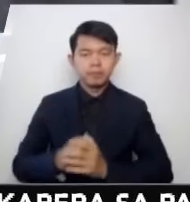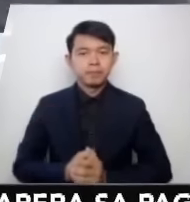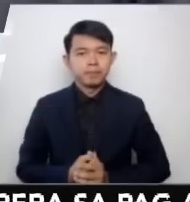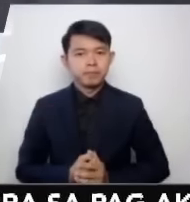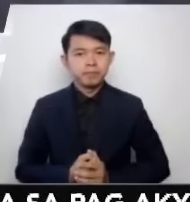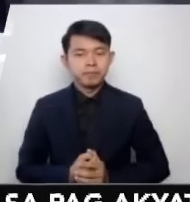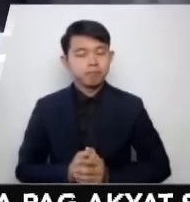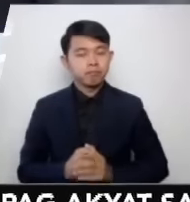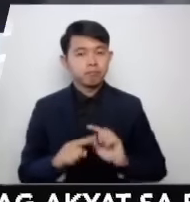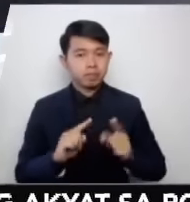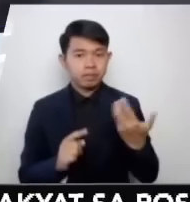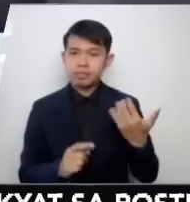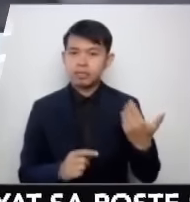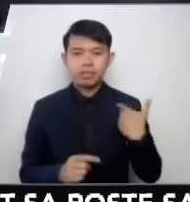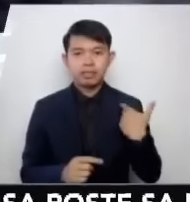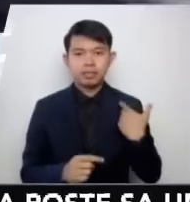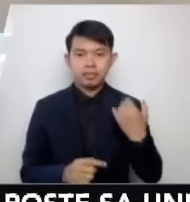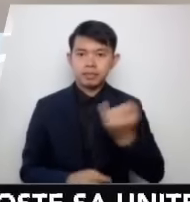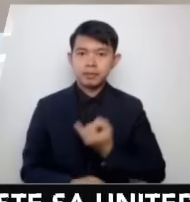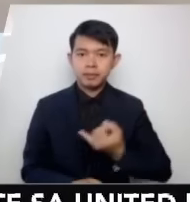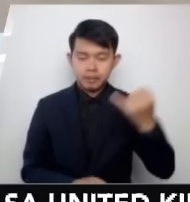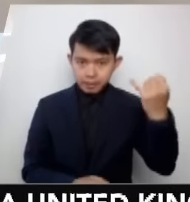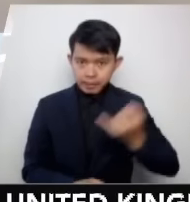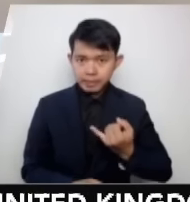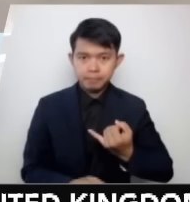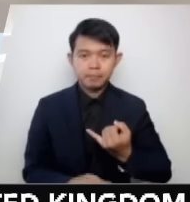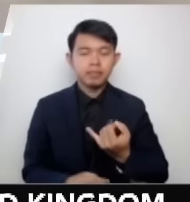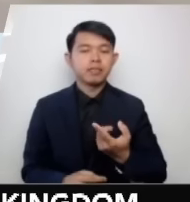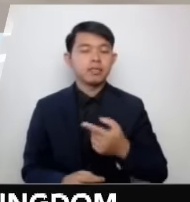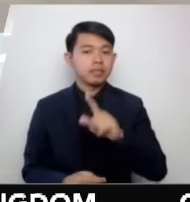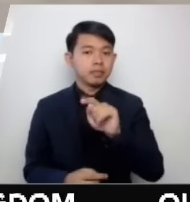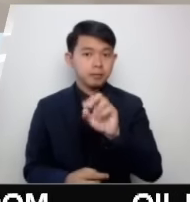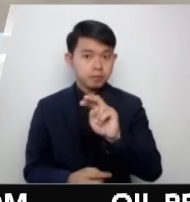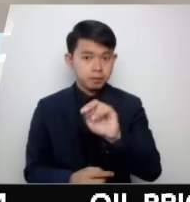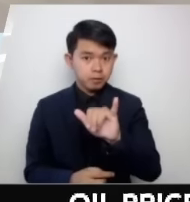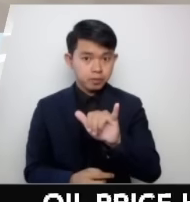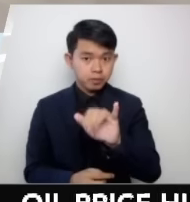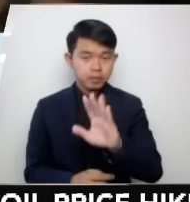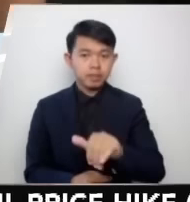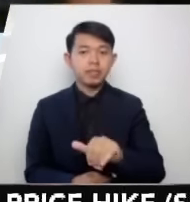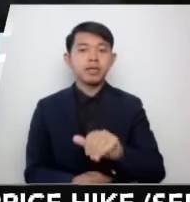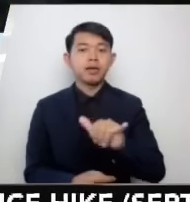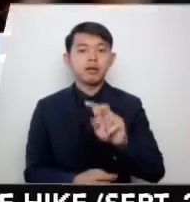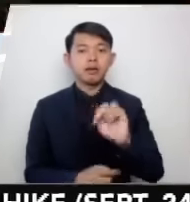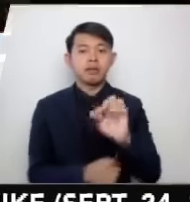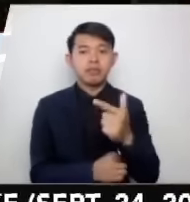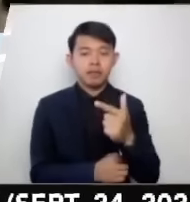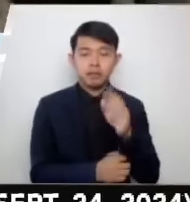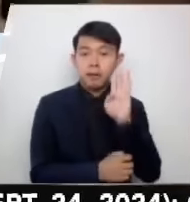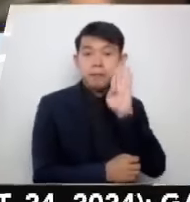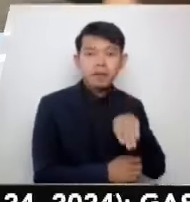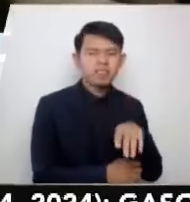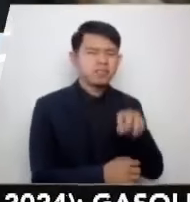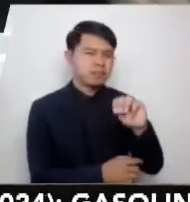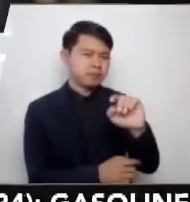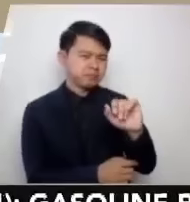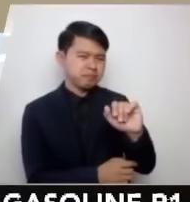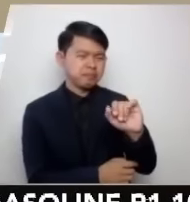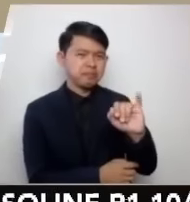rin ng Senador imbestigahan si Tony Yang, kapatid ni dating Presidential Economic Advisor Michael Yang na naaresto sa NIA noong